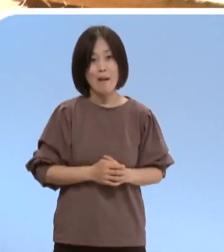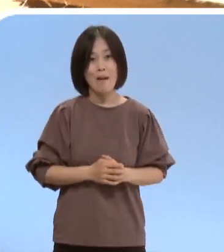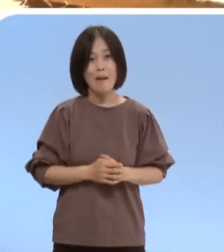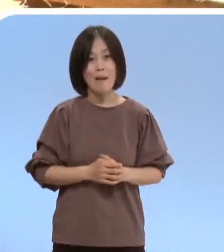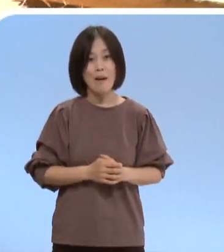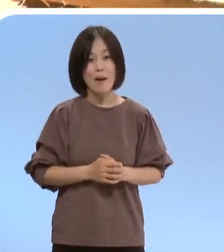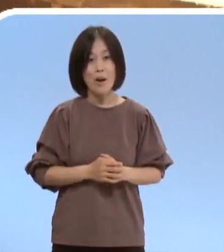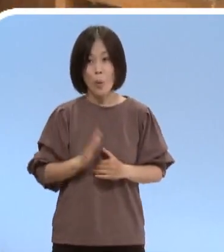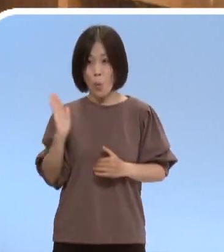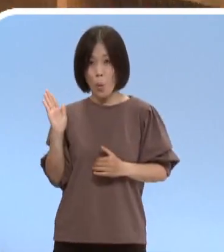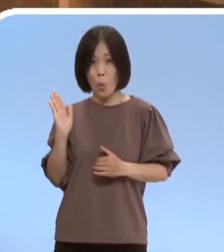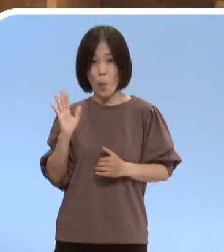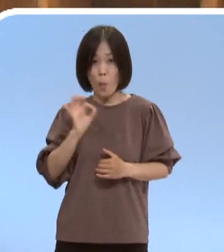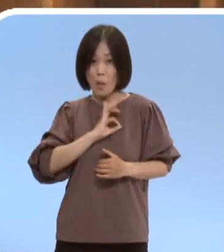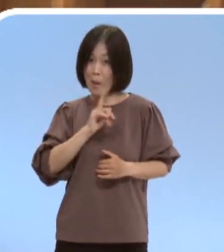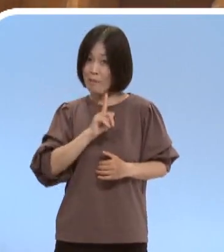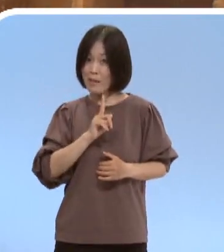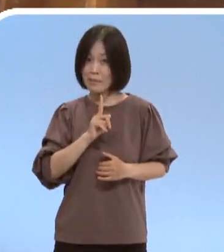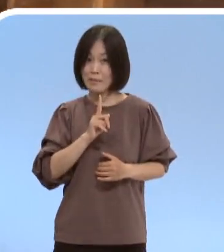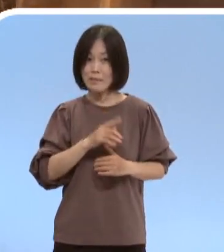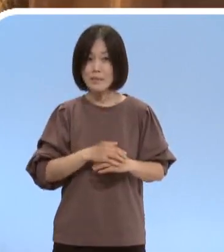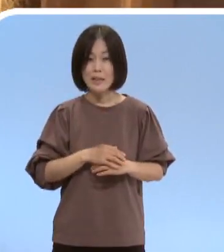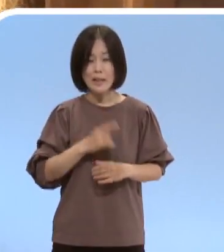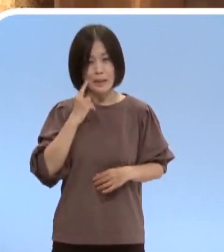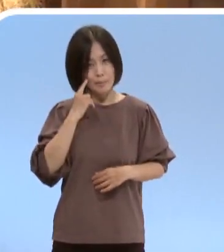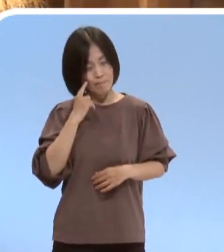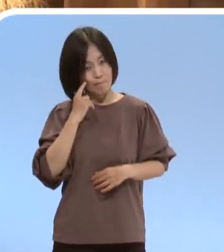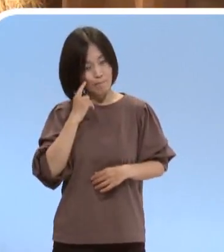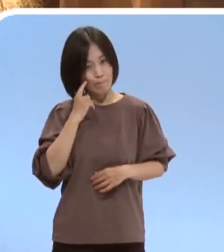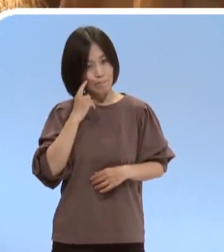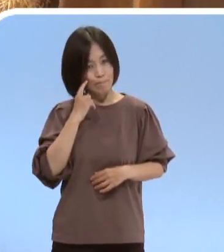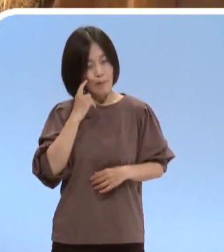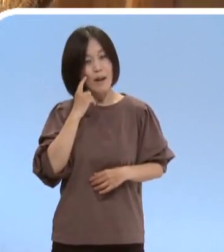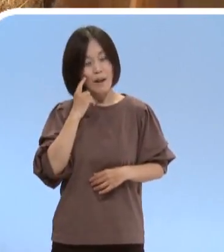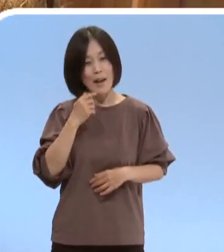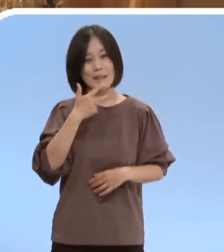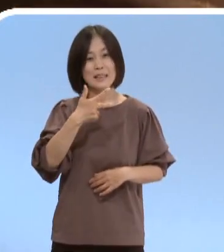で。 この子ちなみにお名前なんて言うんですか。 これはね、